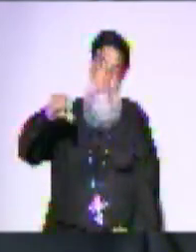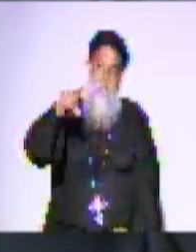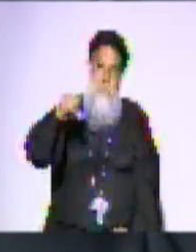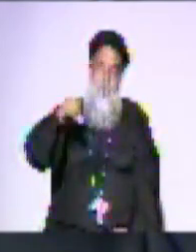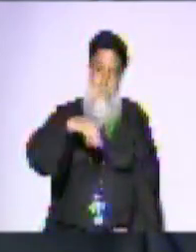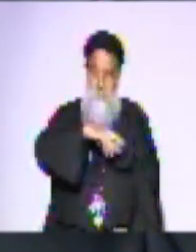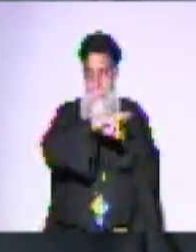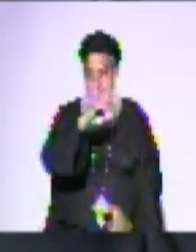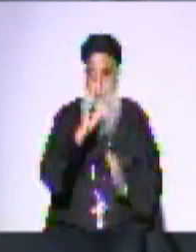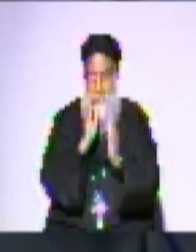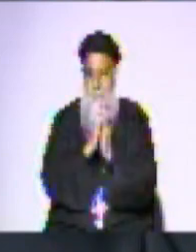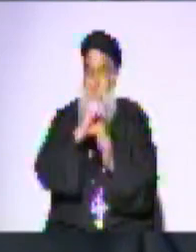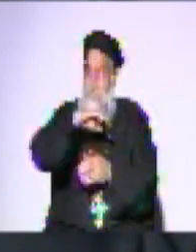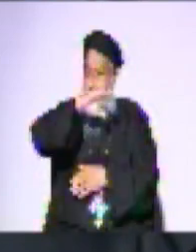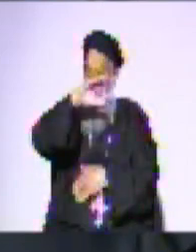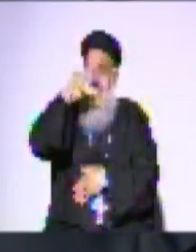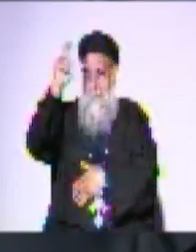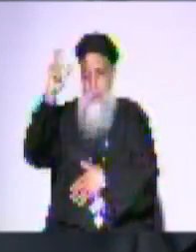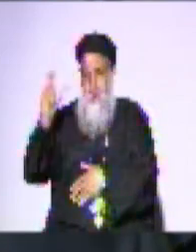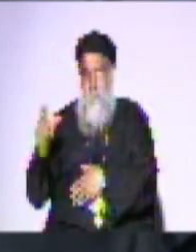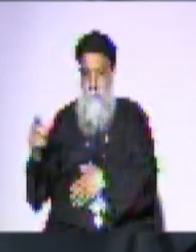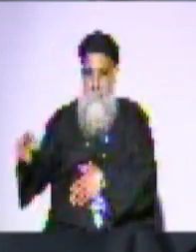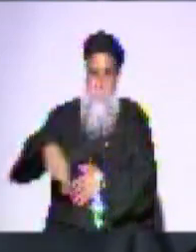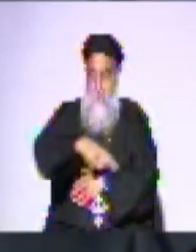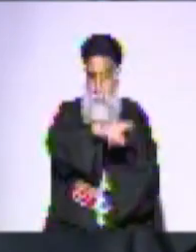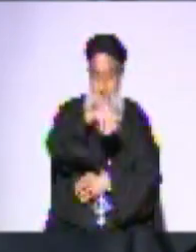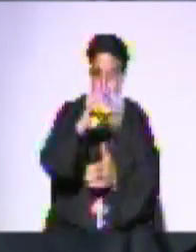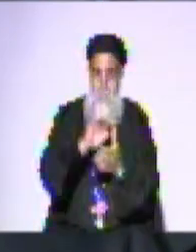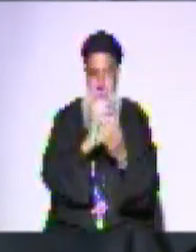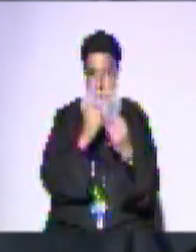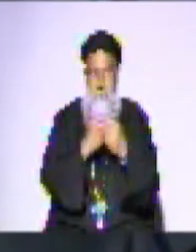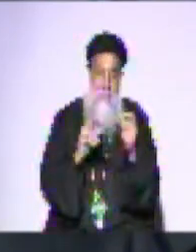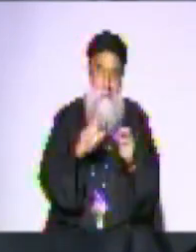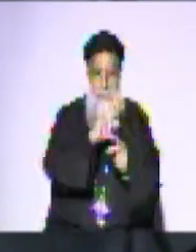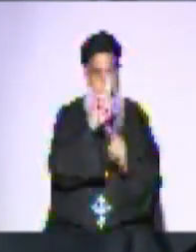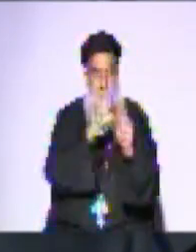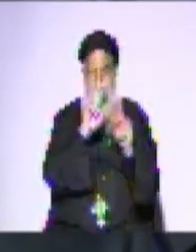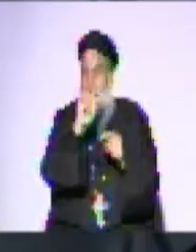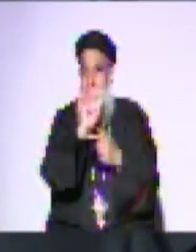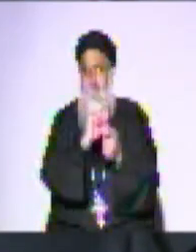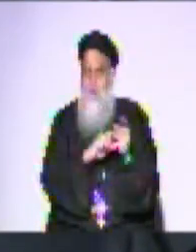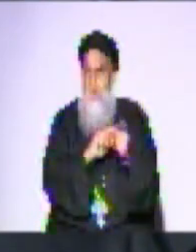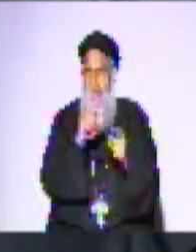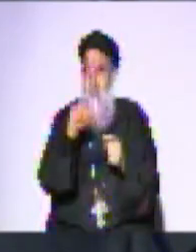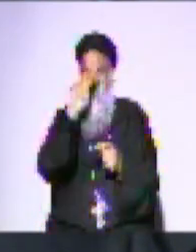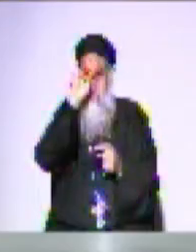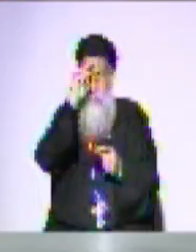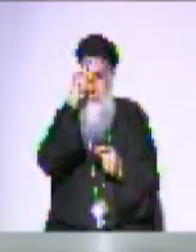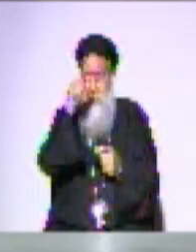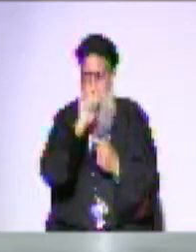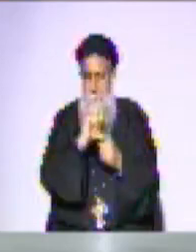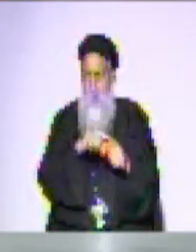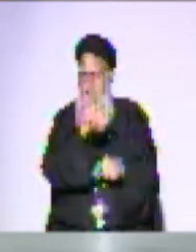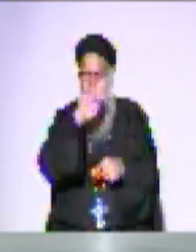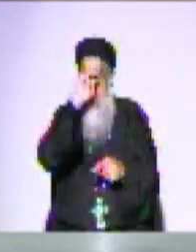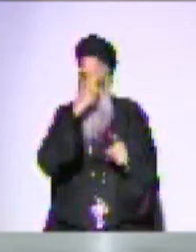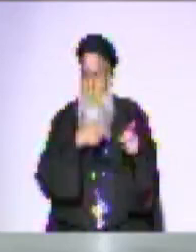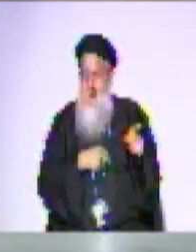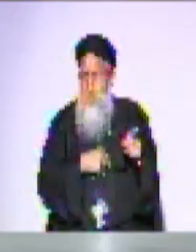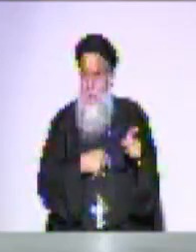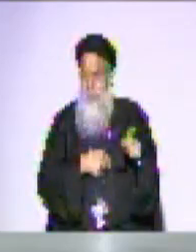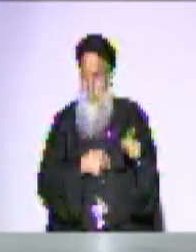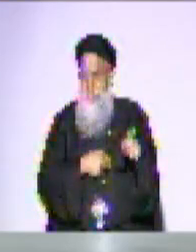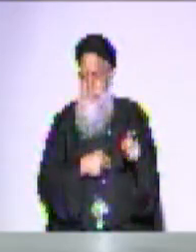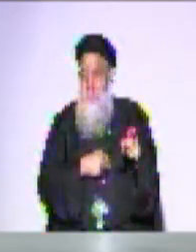وفيما هو يصلي على انفراد كان التلاميذ معه، فسألهم قائلا من تقول الجموع إني أنا؟ الإيمان